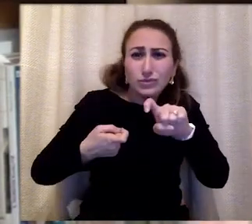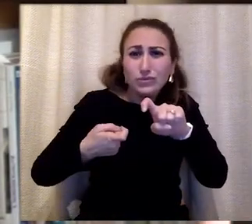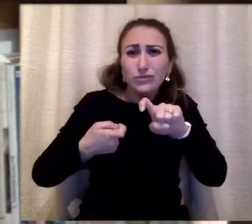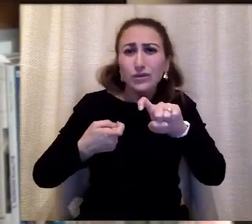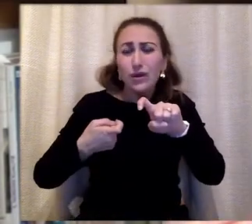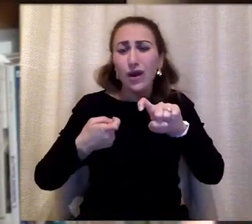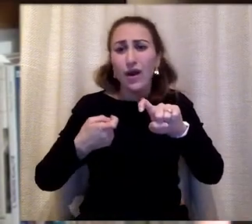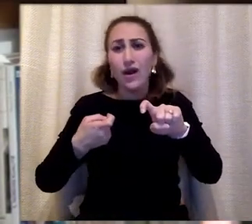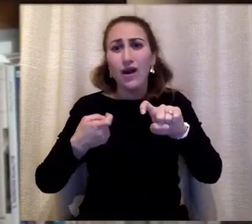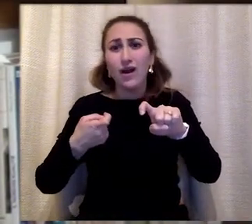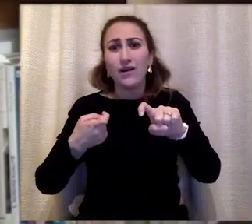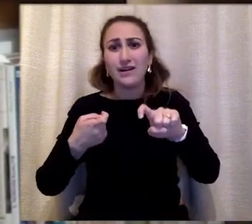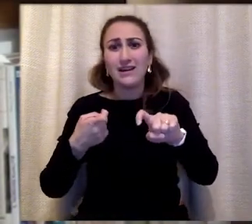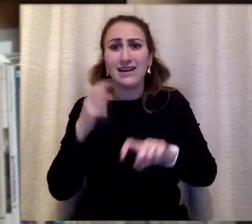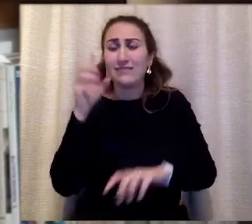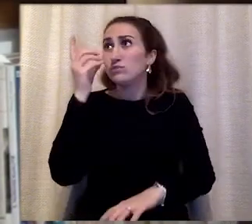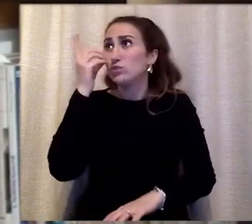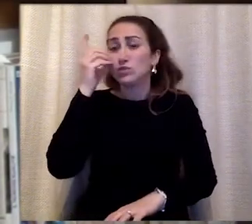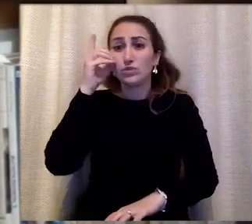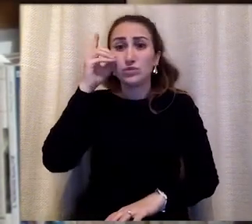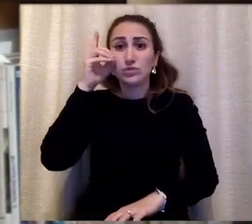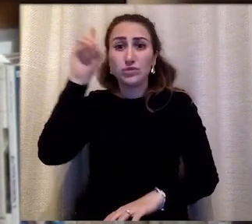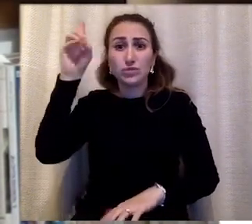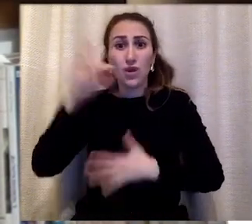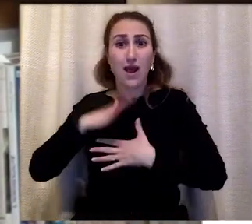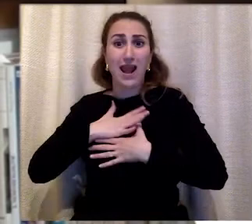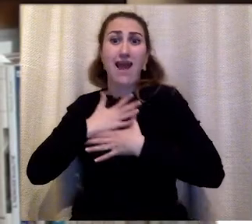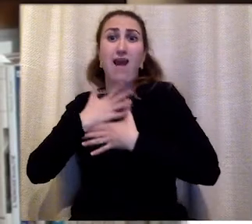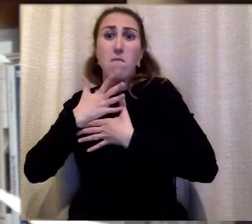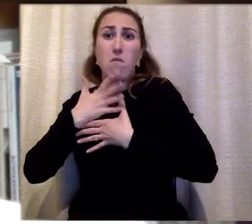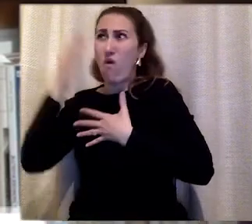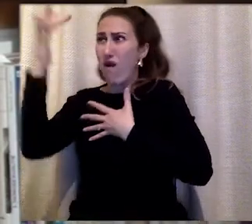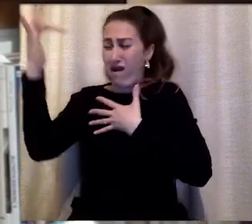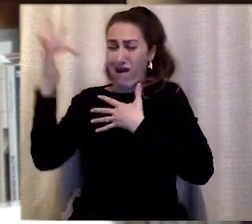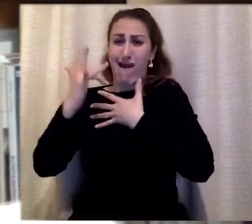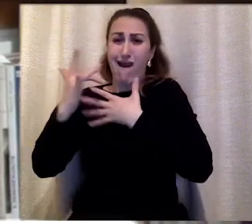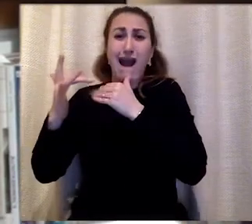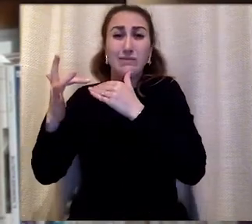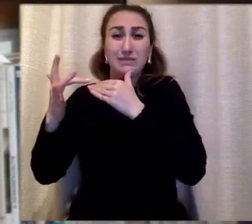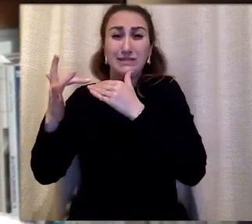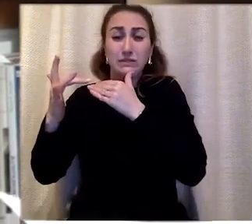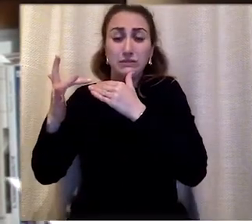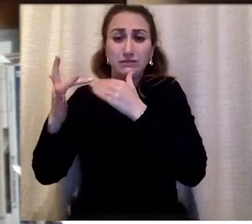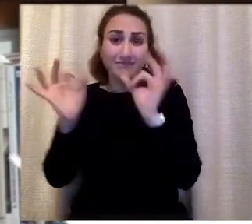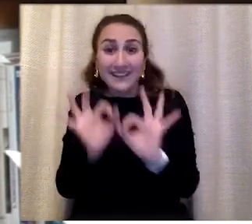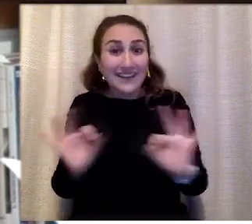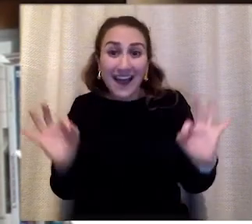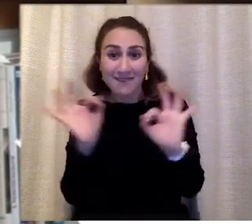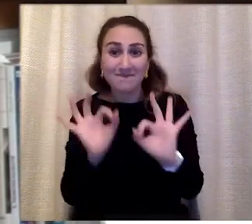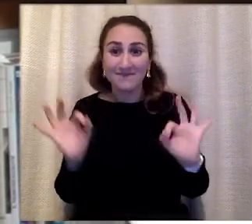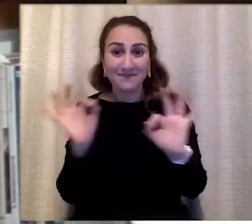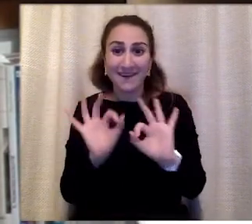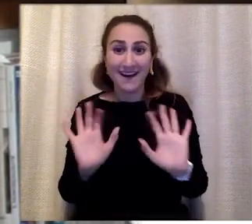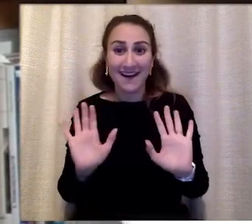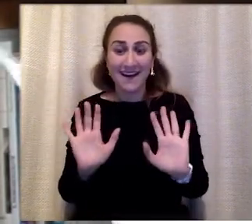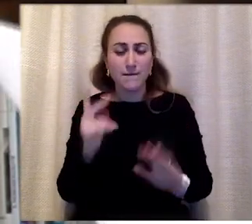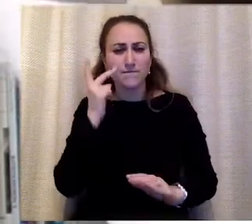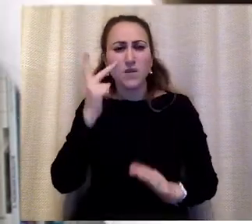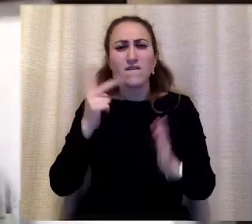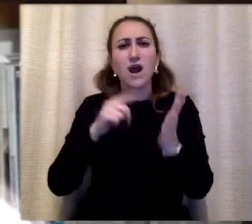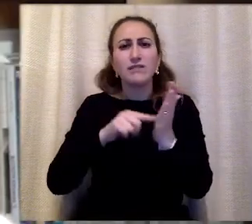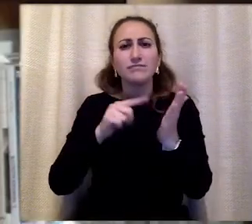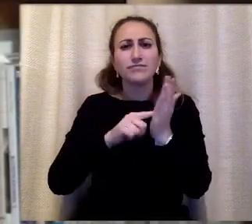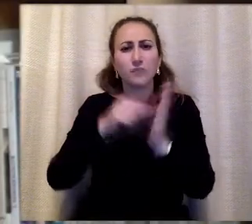de Dieu ne puisse la toucher. Et c'est Paul déjà dans Romains 8 qui disait « Qui